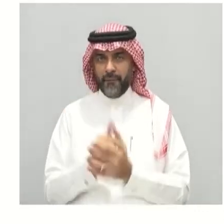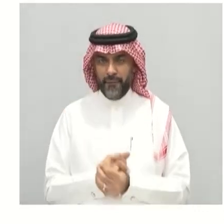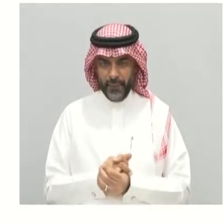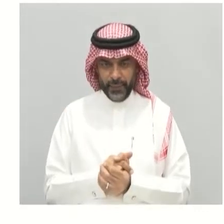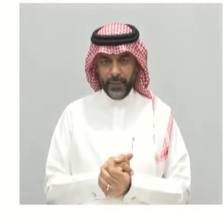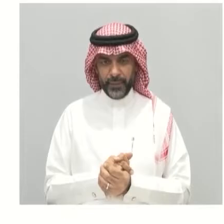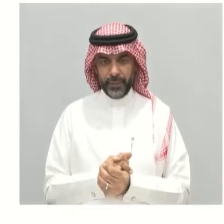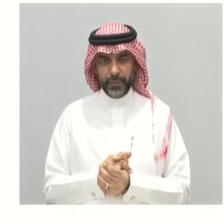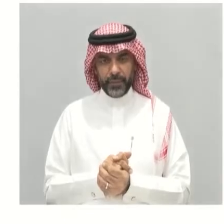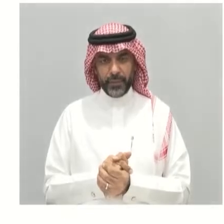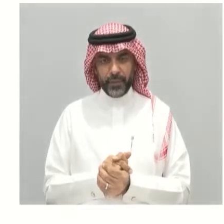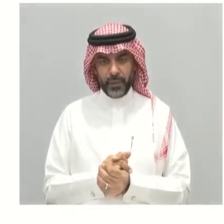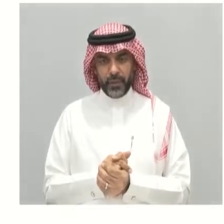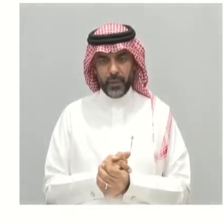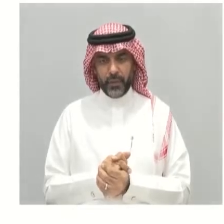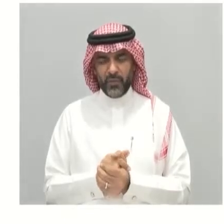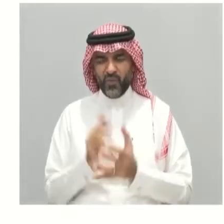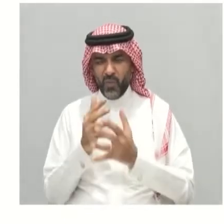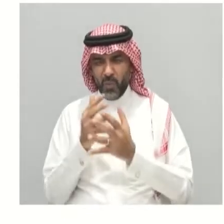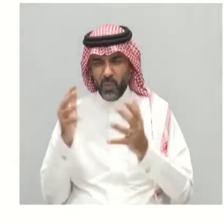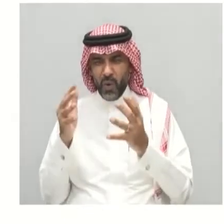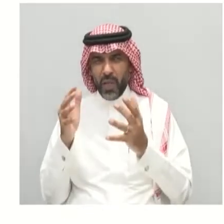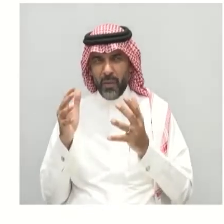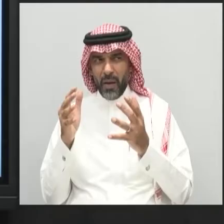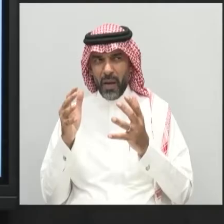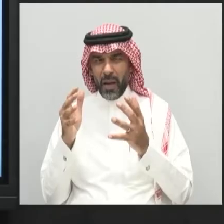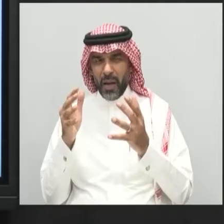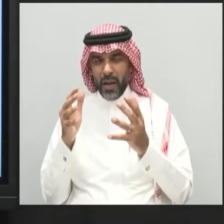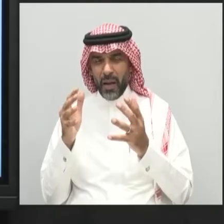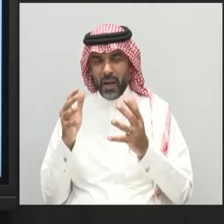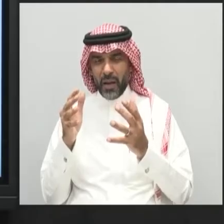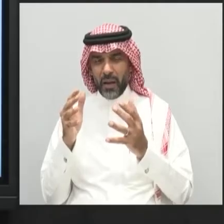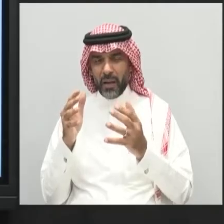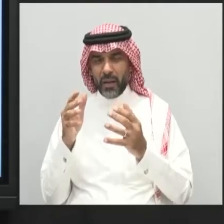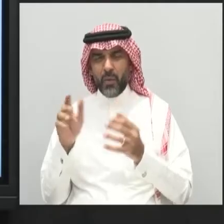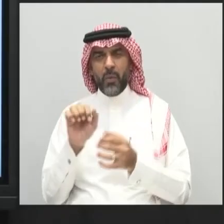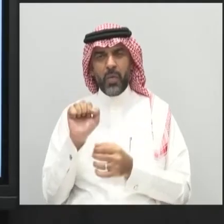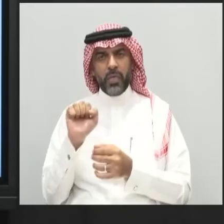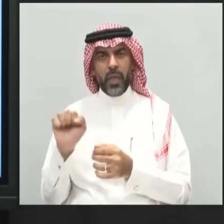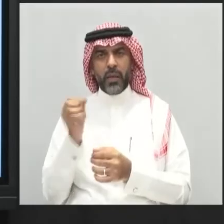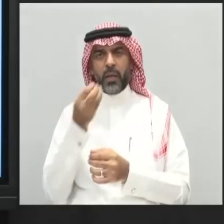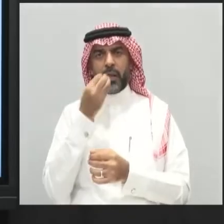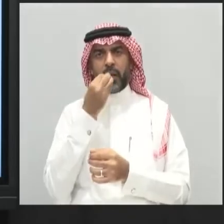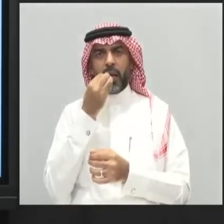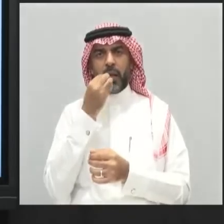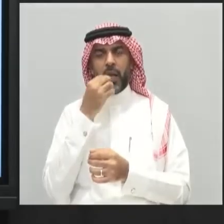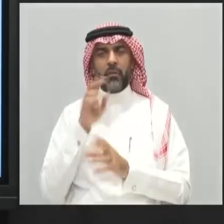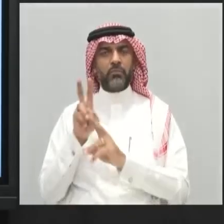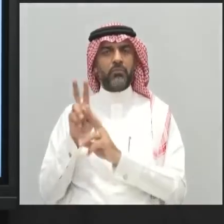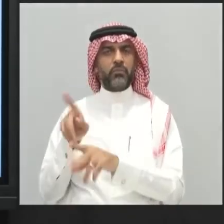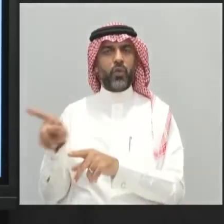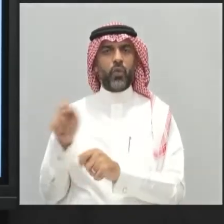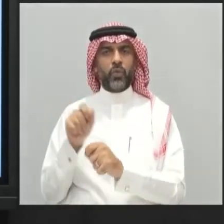ايضا تتغذى الطحالب الذهبيه عن طريق ان تكون ذاتيه التغذيه نلاحظ